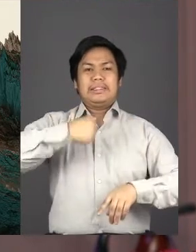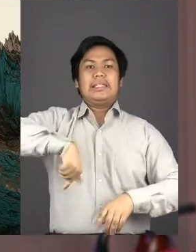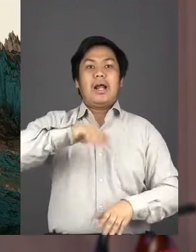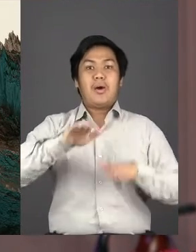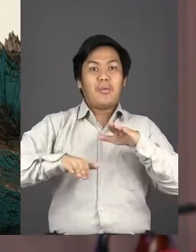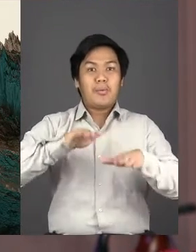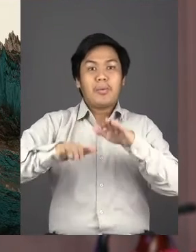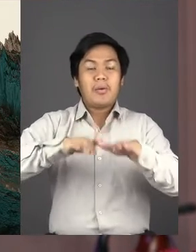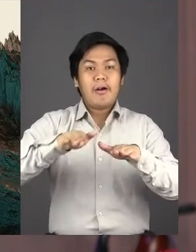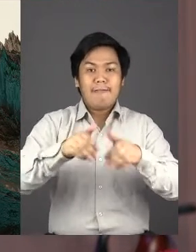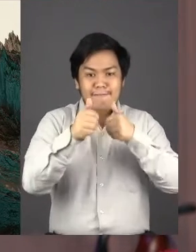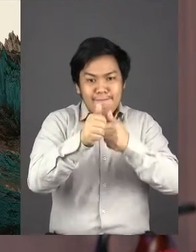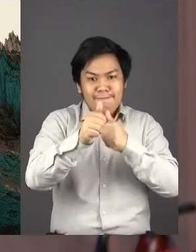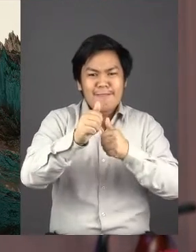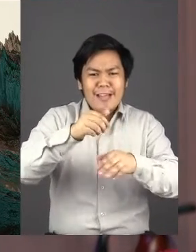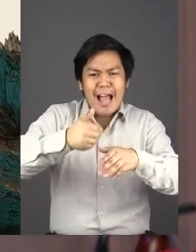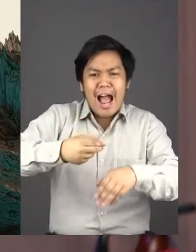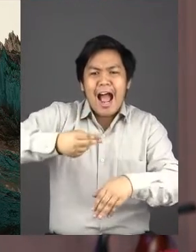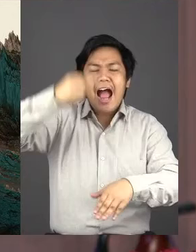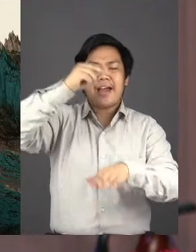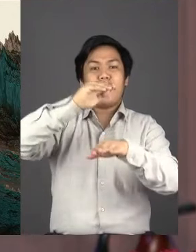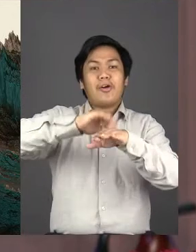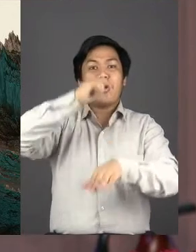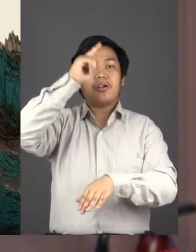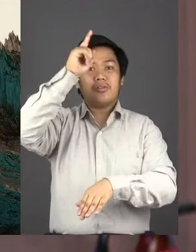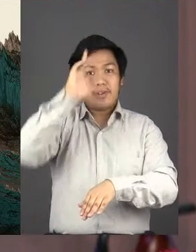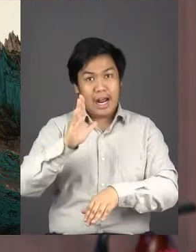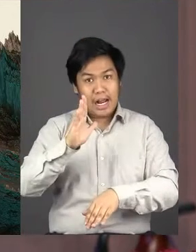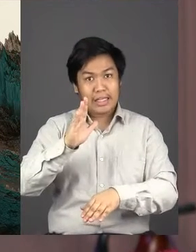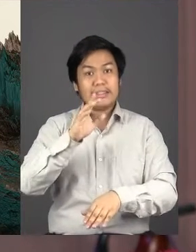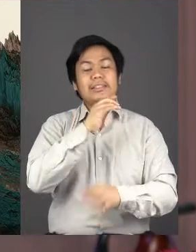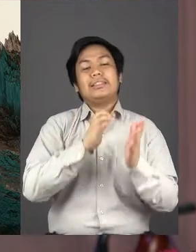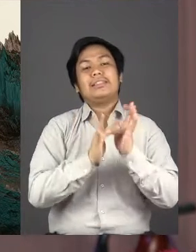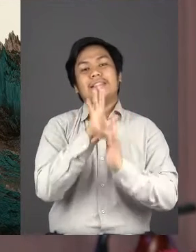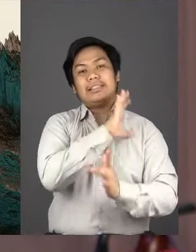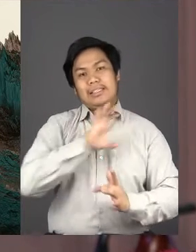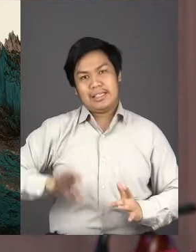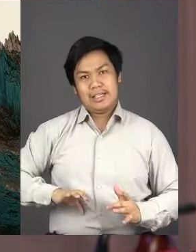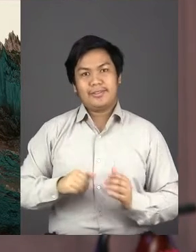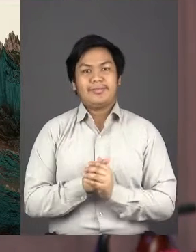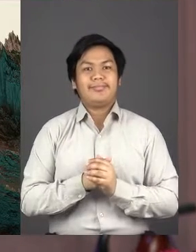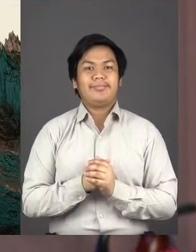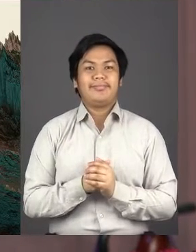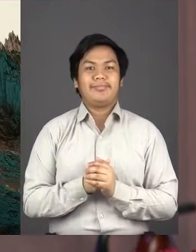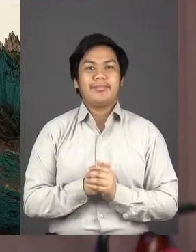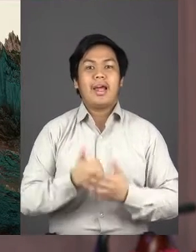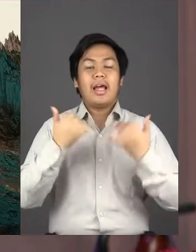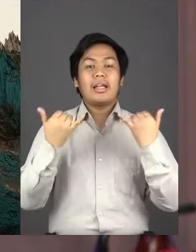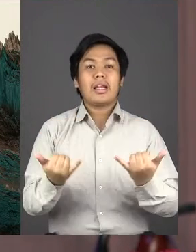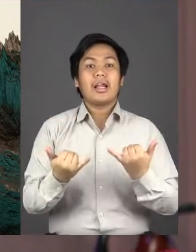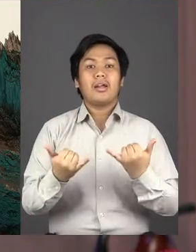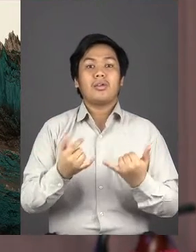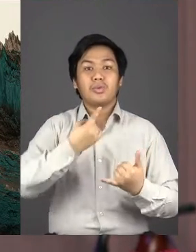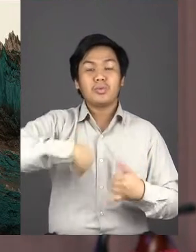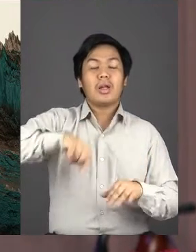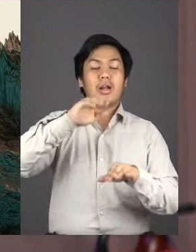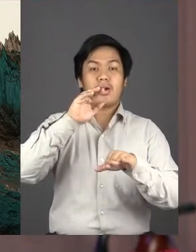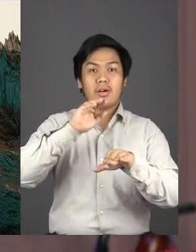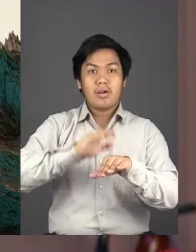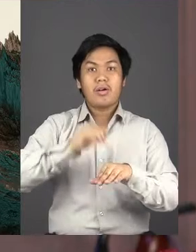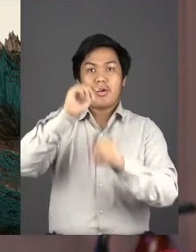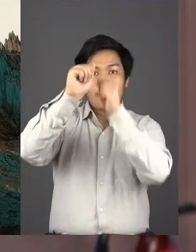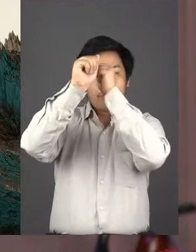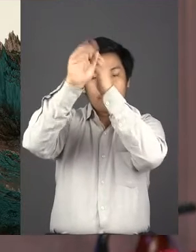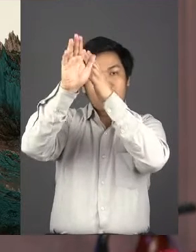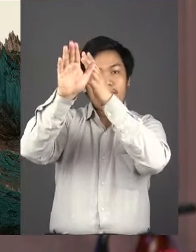lumakad ng ayon sa mataas na pagtawag sa atin ni Kristo Jesus. Ngayon, dahil pinatawag na tayo ng ating Ama